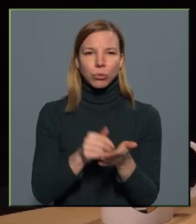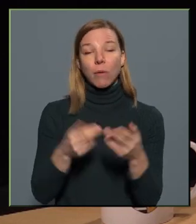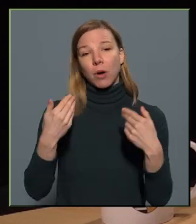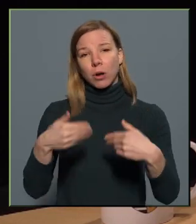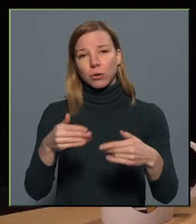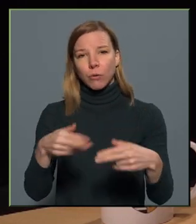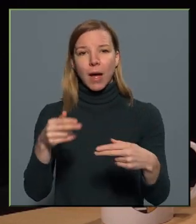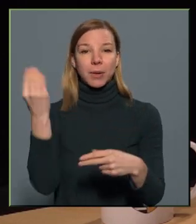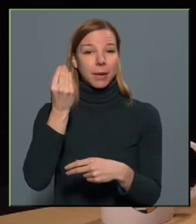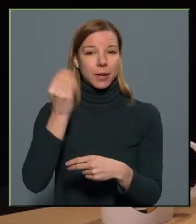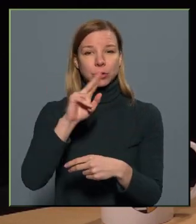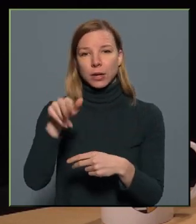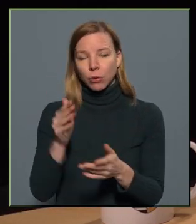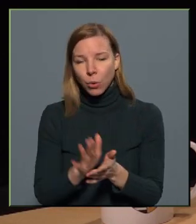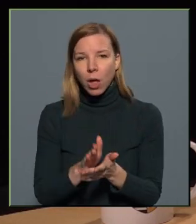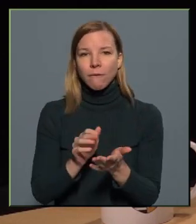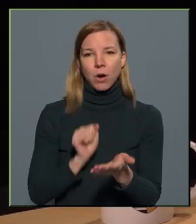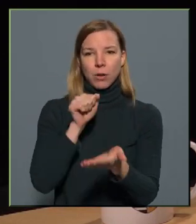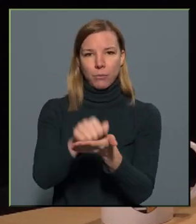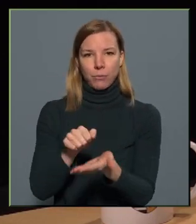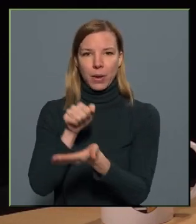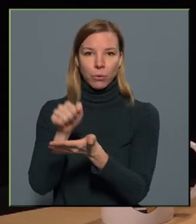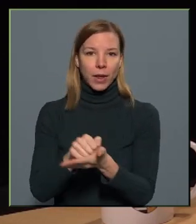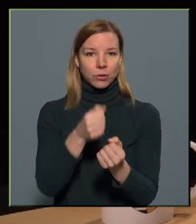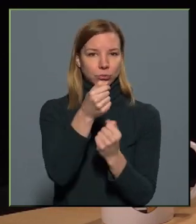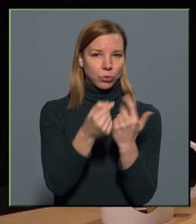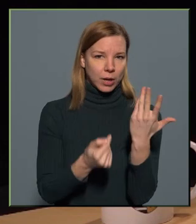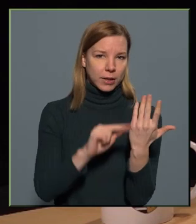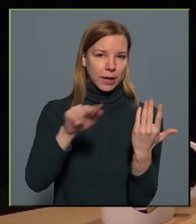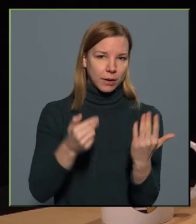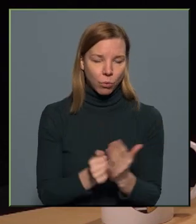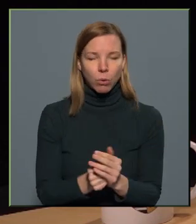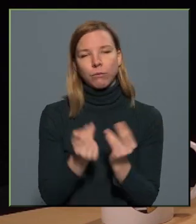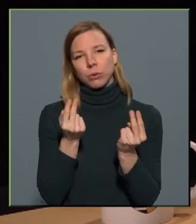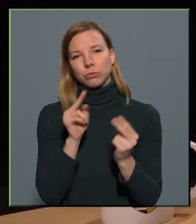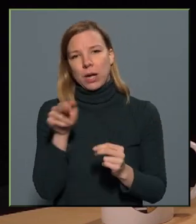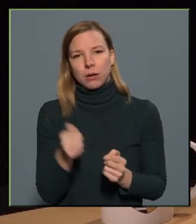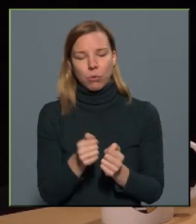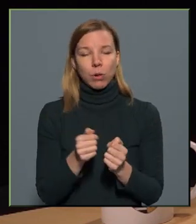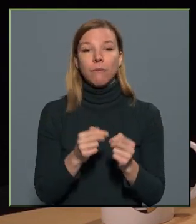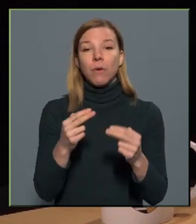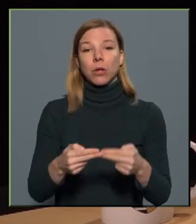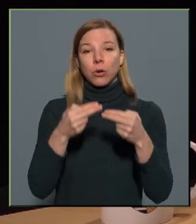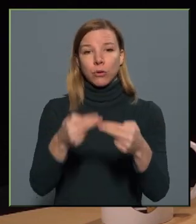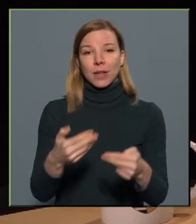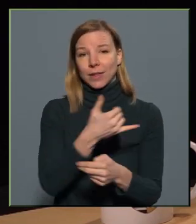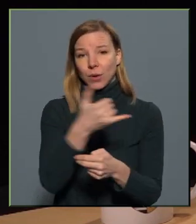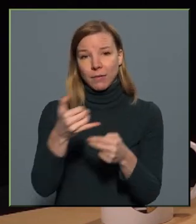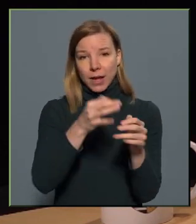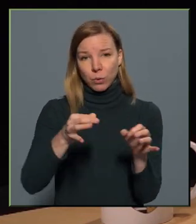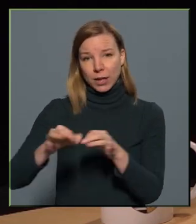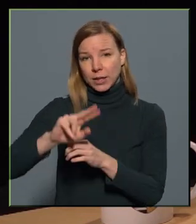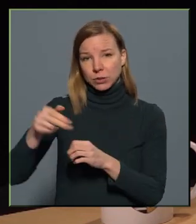egyes beruházások sorrendiségéről, fontosságáról, vagy a következő évek előkészítéséről. Hiszen nem elég most